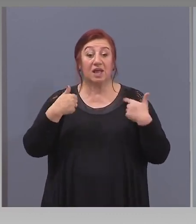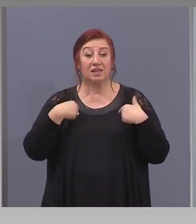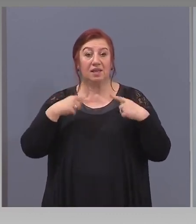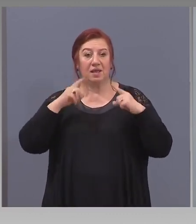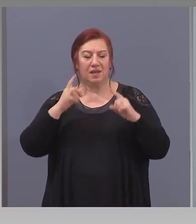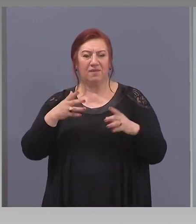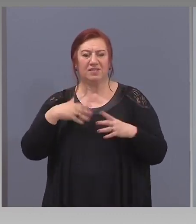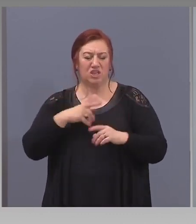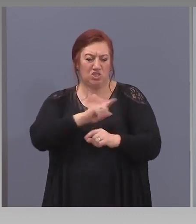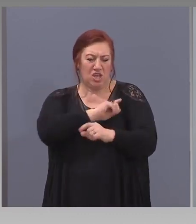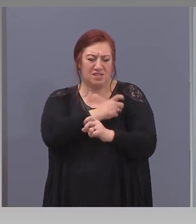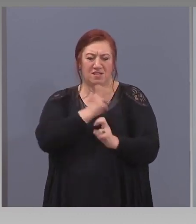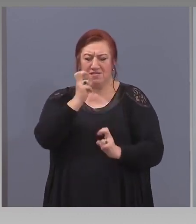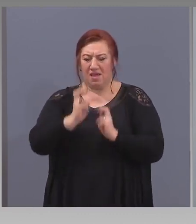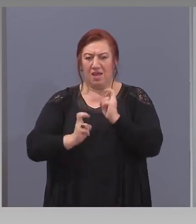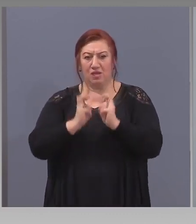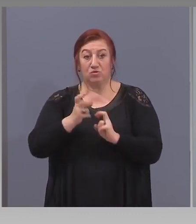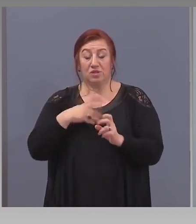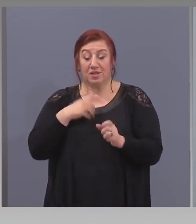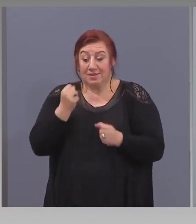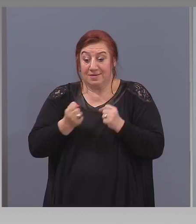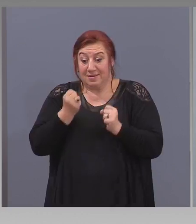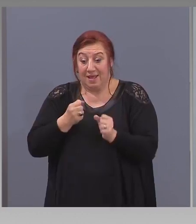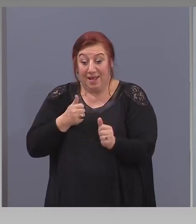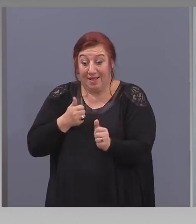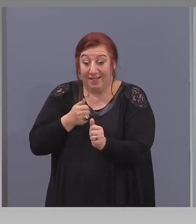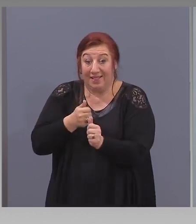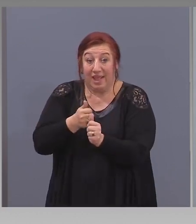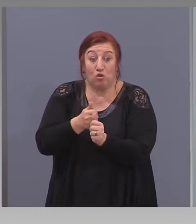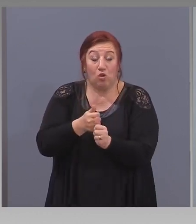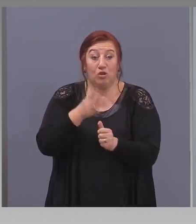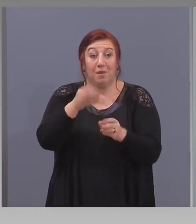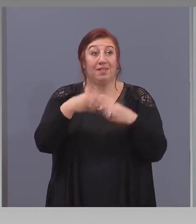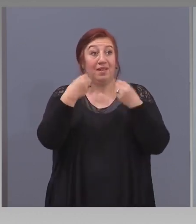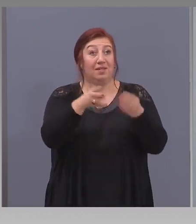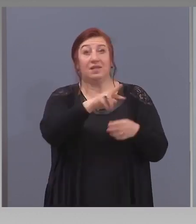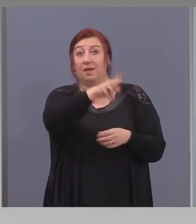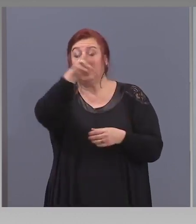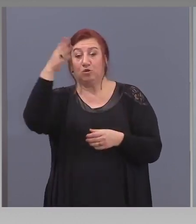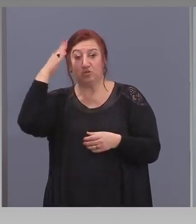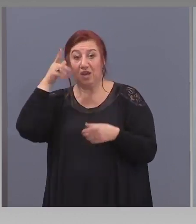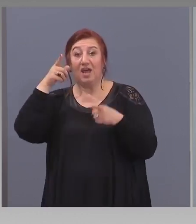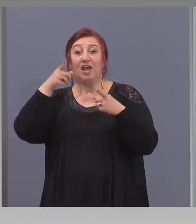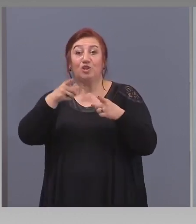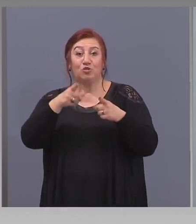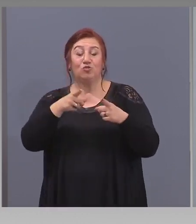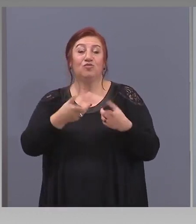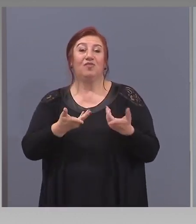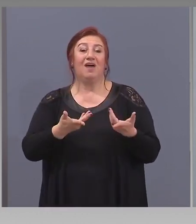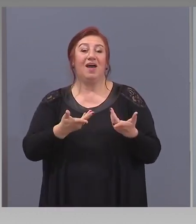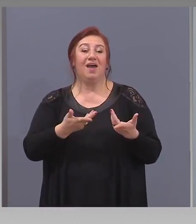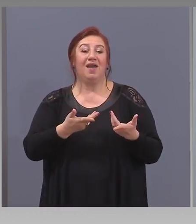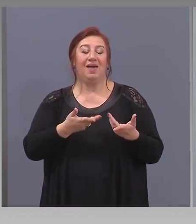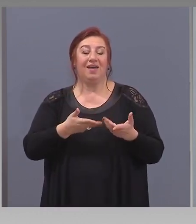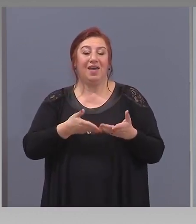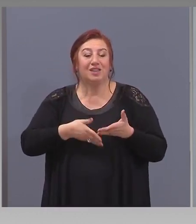мощна индустрия да наваксаме бързо и на тях да дадеме включително. То това е като казваш братски